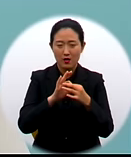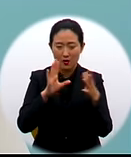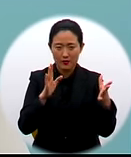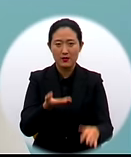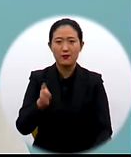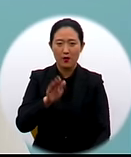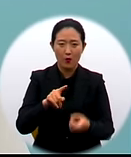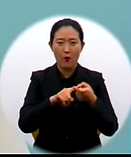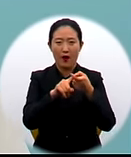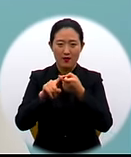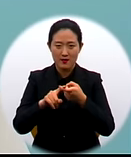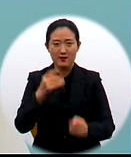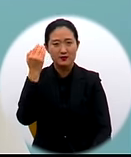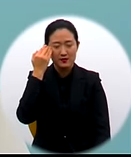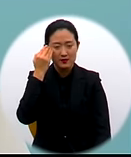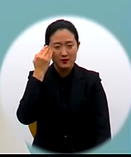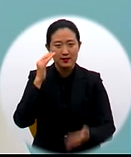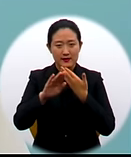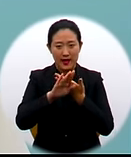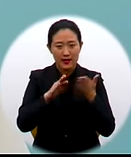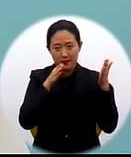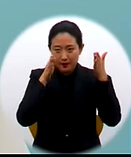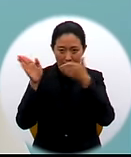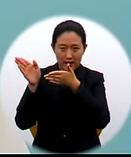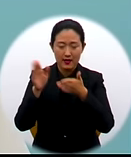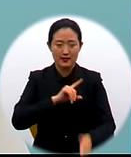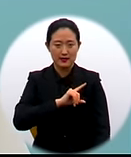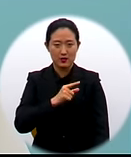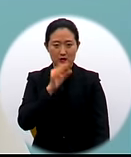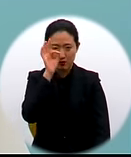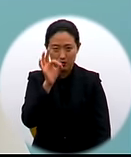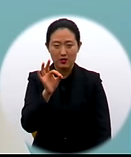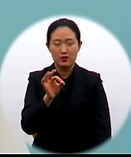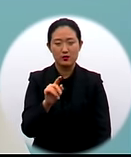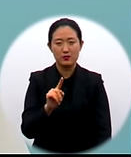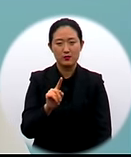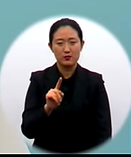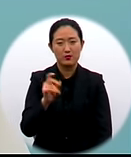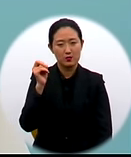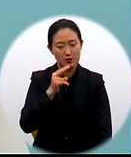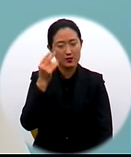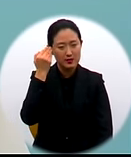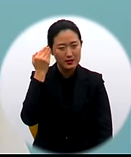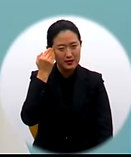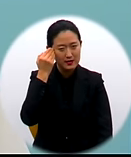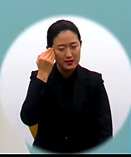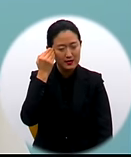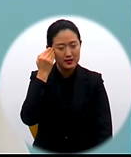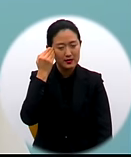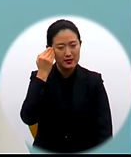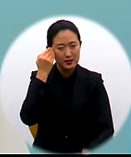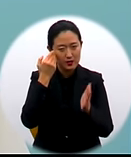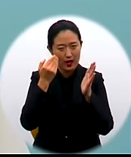합니다. 물론 실제로는 전공무관이지만 전공에 대한 지식이 있어야 하는 경우도 많고, 전공무관이긴 하지만 관련 지식을